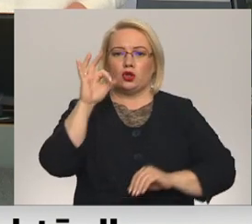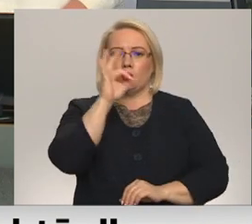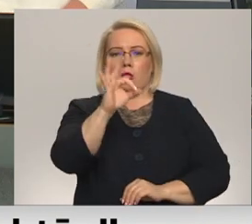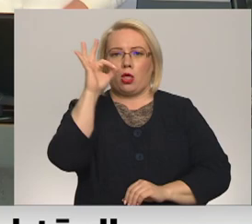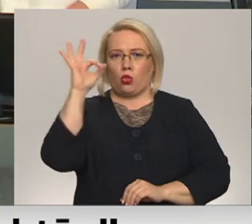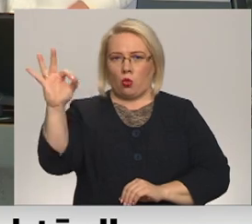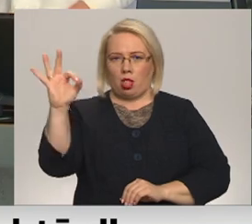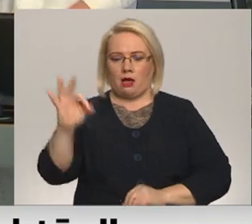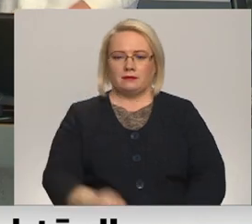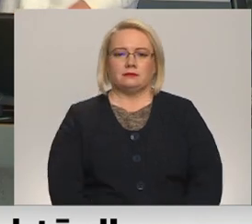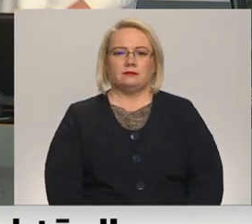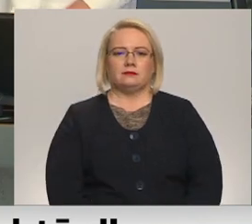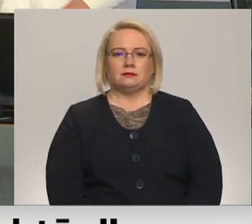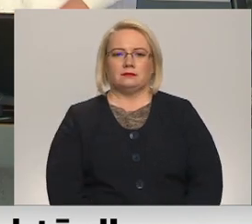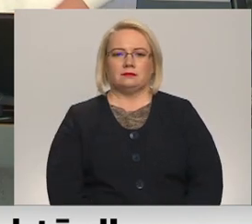18.00.